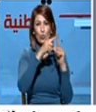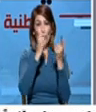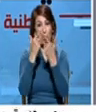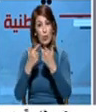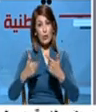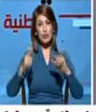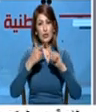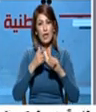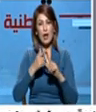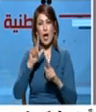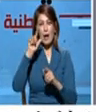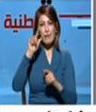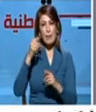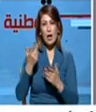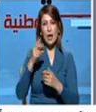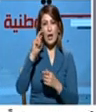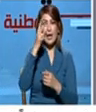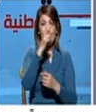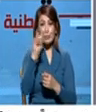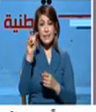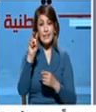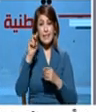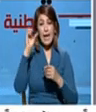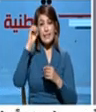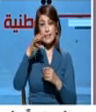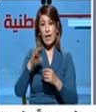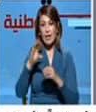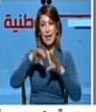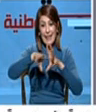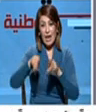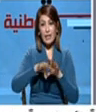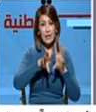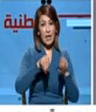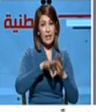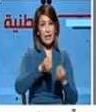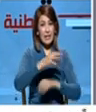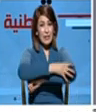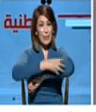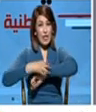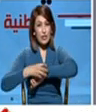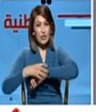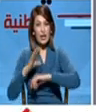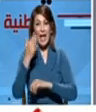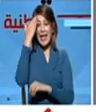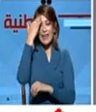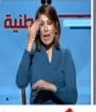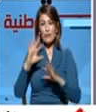مائه دينار اللي هما العائلات محدوده الدخل ما يعبر عنه ليعرفوا وينزل الكرمي